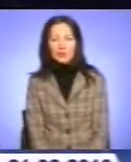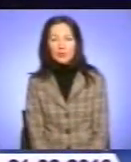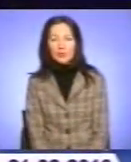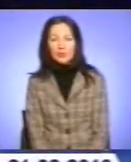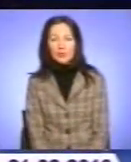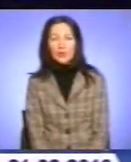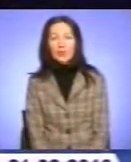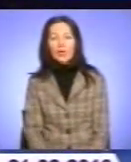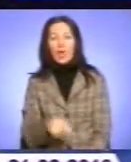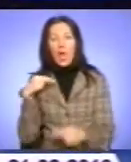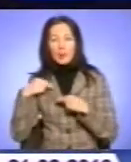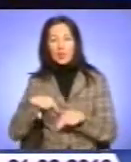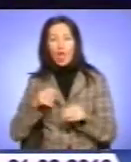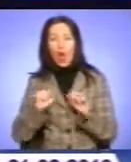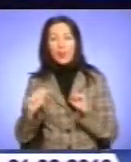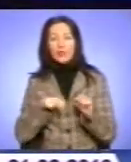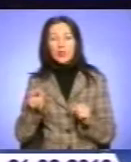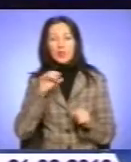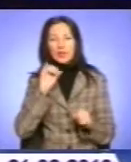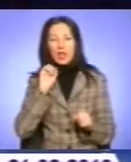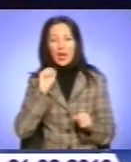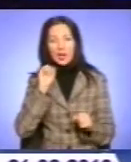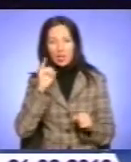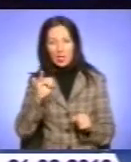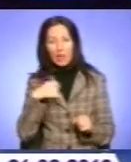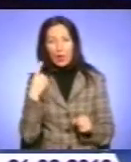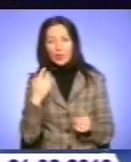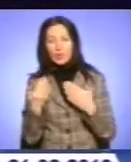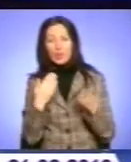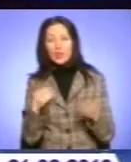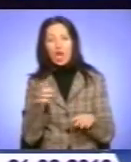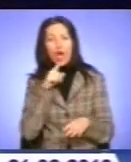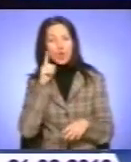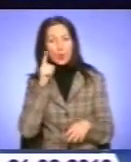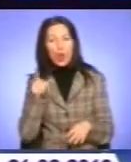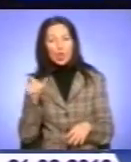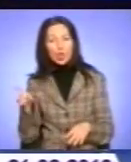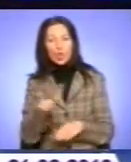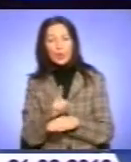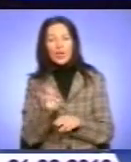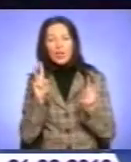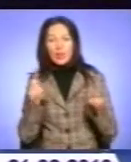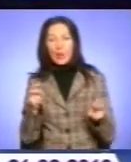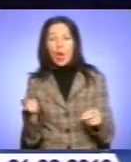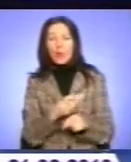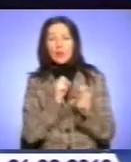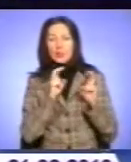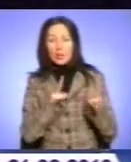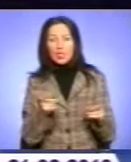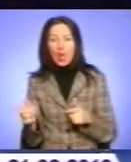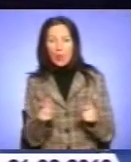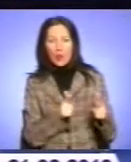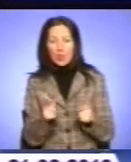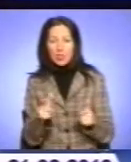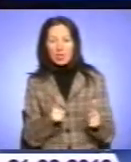сподобалось. Працівники управління ДАІ в області спілкувалися із молоддю Тернополя на тему безпечної поведінки на автошляхах.